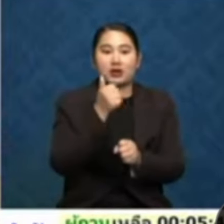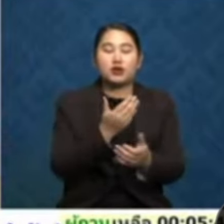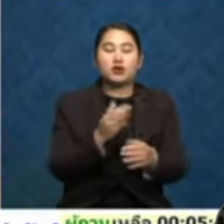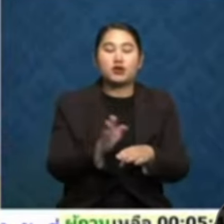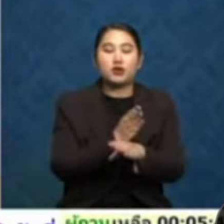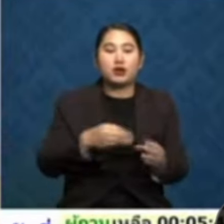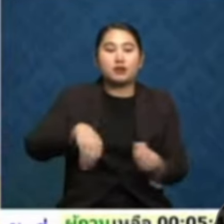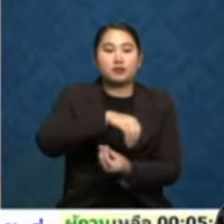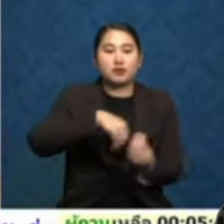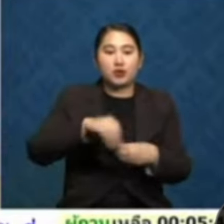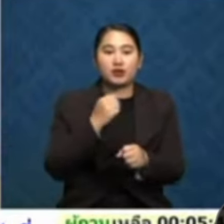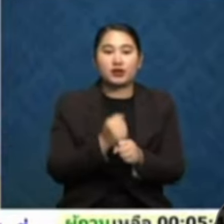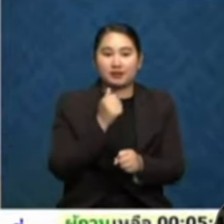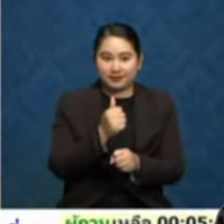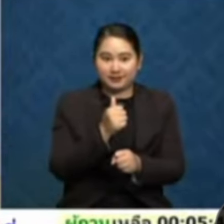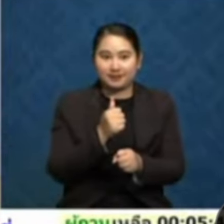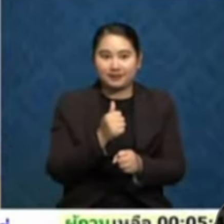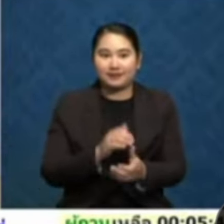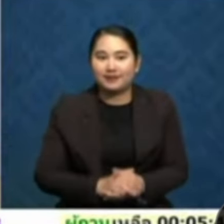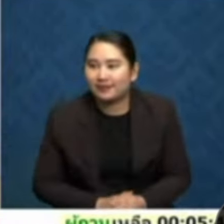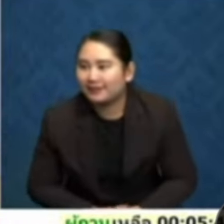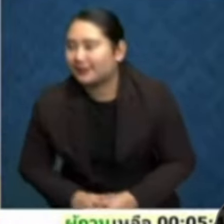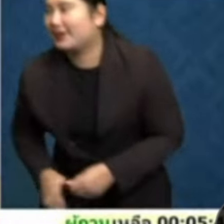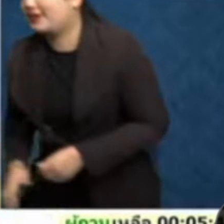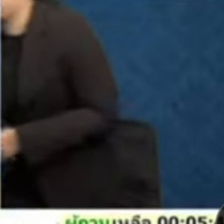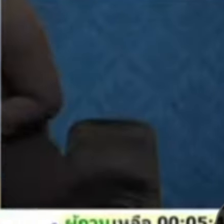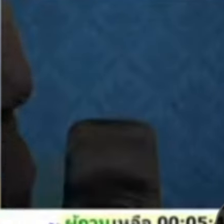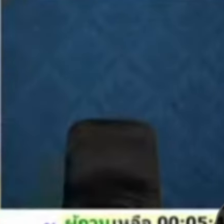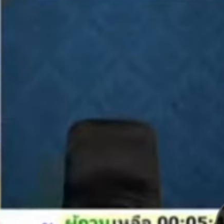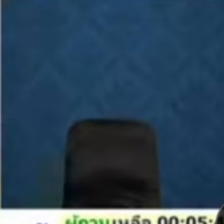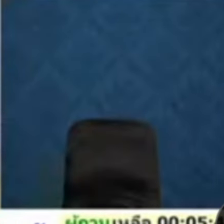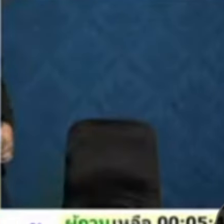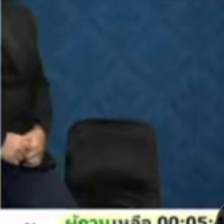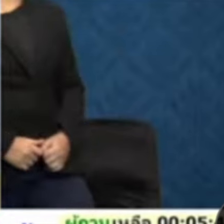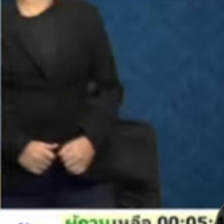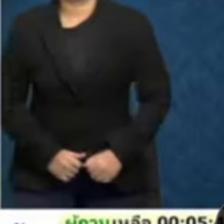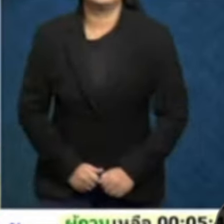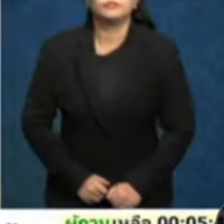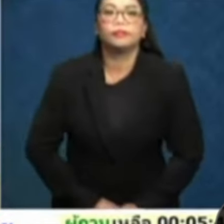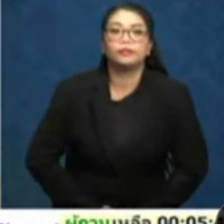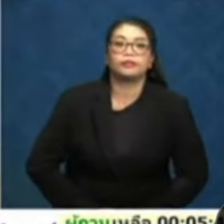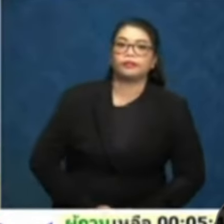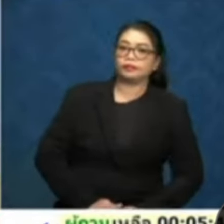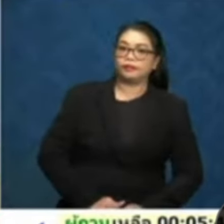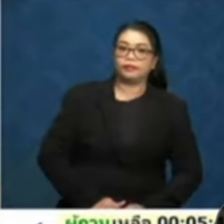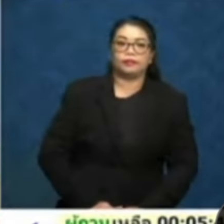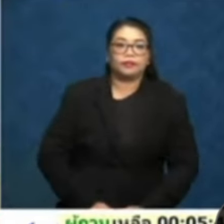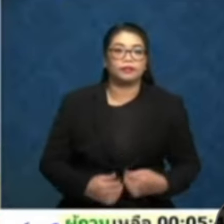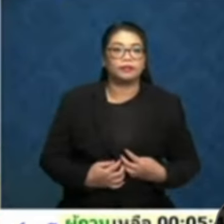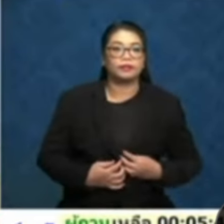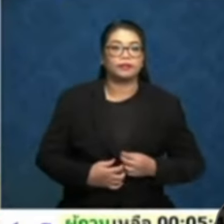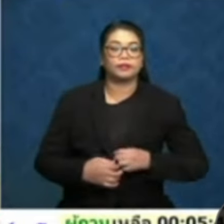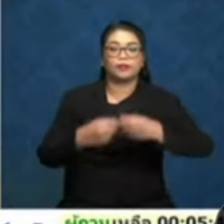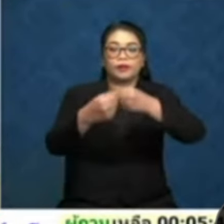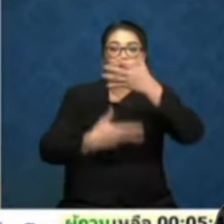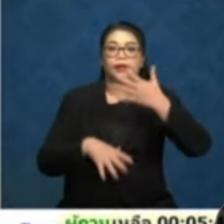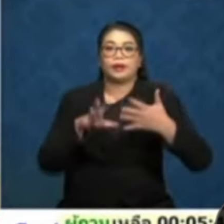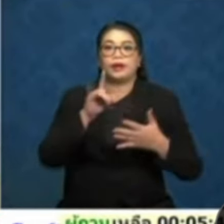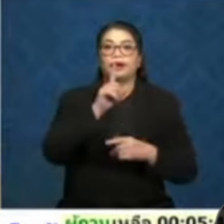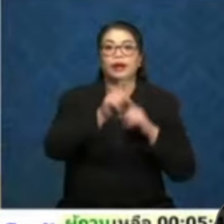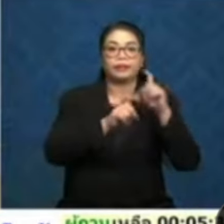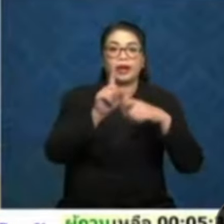ของเขากลับมาดำเนินได้อย่างปกติโดยเร็วที่สุดอันนี้ก็จะเป็น8คำถามแรกในการการถามรอบแรกในส่วนของมาตรการระยะสั้น